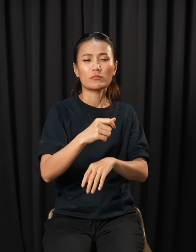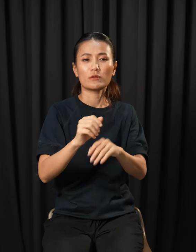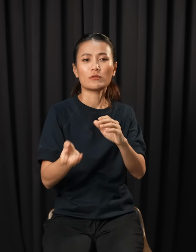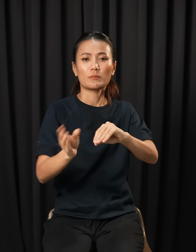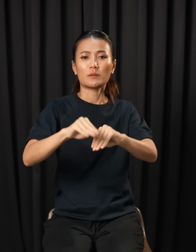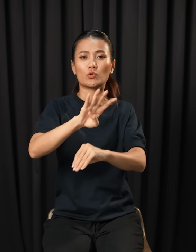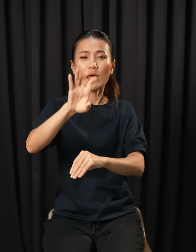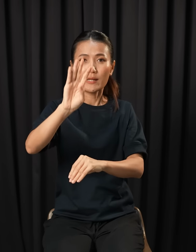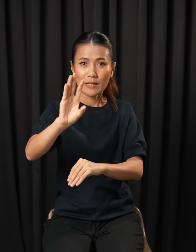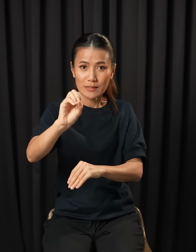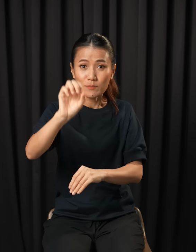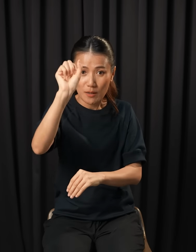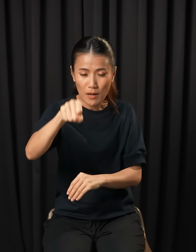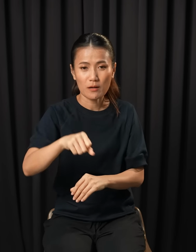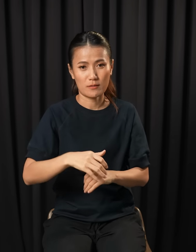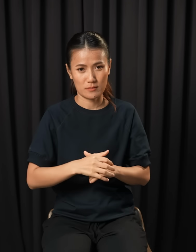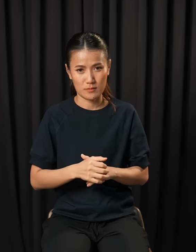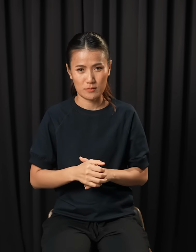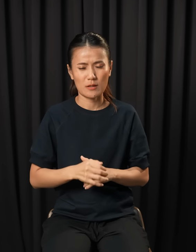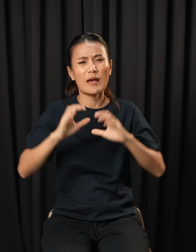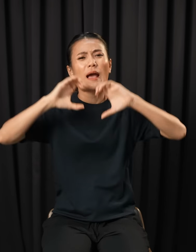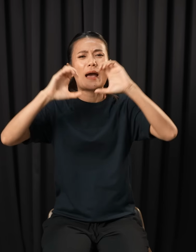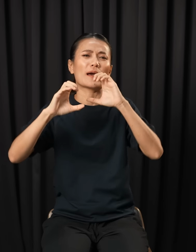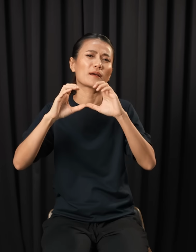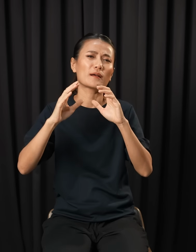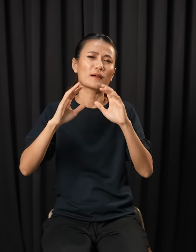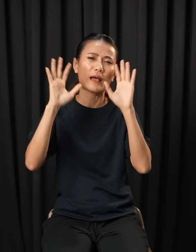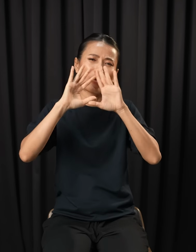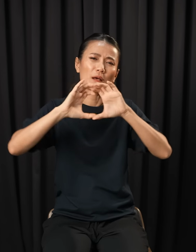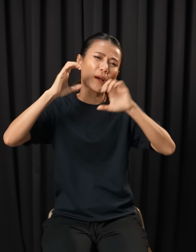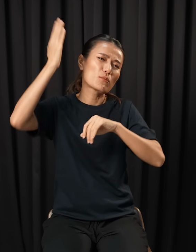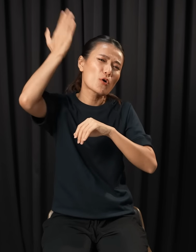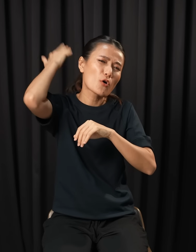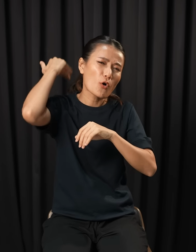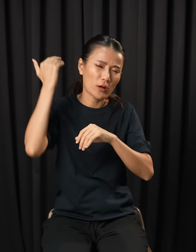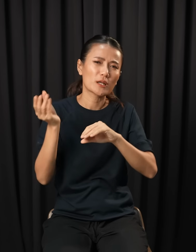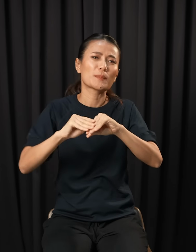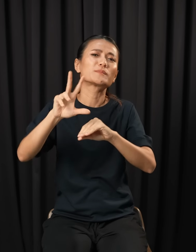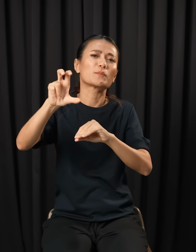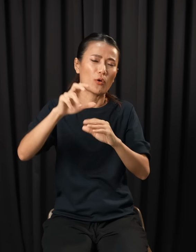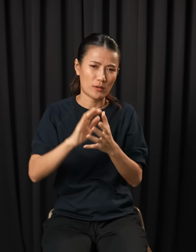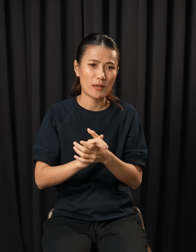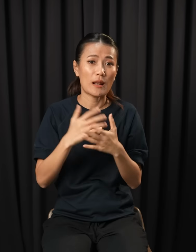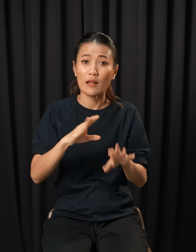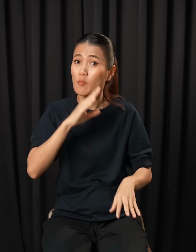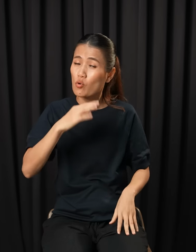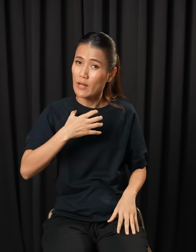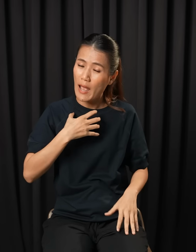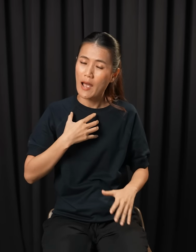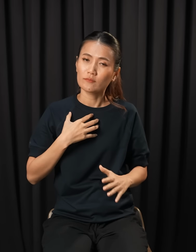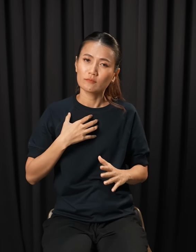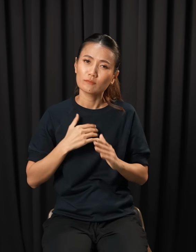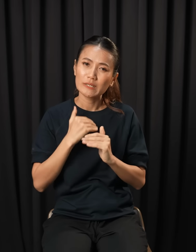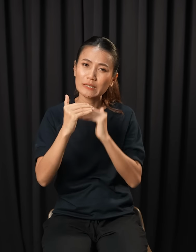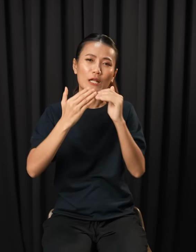าลเป็นคนงัดบอกว่ามันต้องให้ได้450 คือลูกจ้าง5คนเนี่ยเขาโอเคอยู่แล้วรัฐบาลต้องไปเติมให้มันชนะ ถูกก็คือคล้ายๆกับรัฐบาลก่อนที่ท